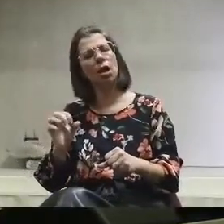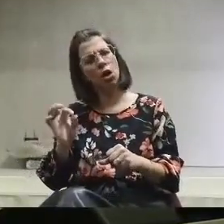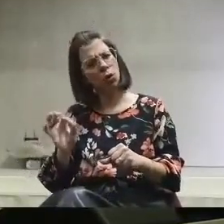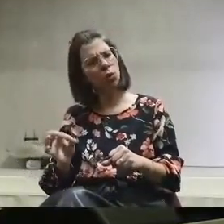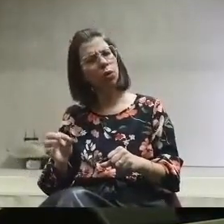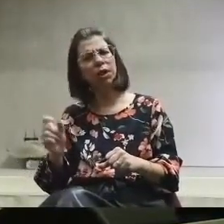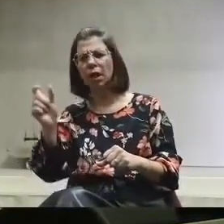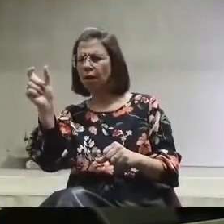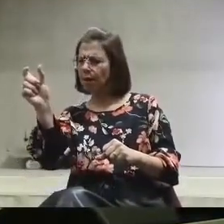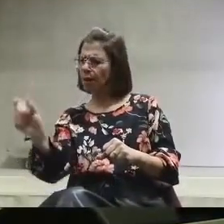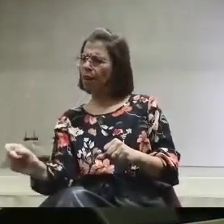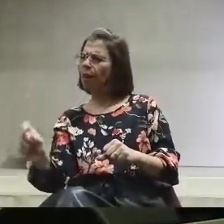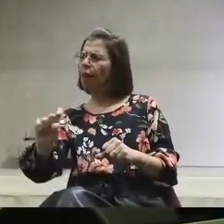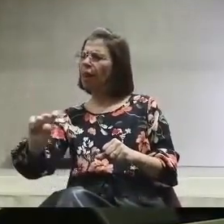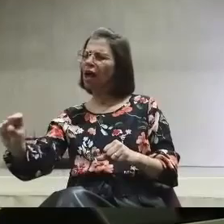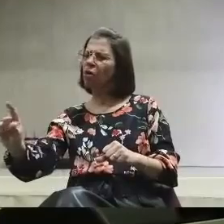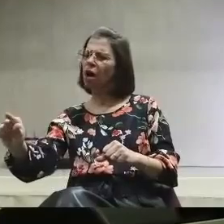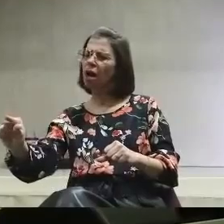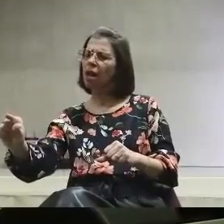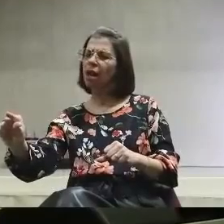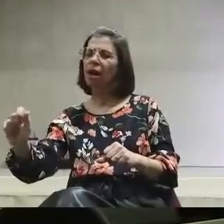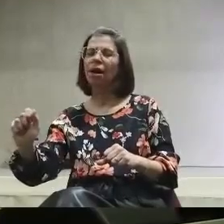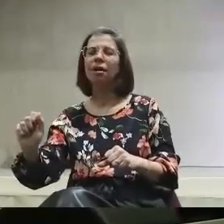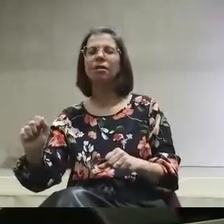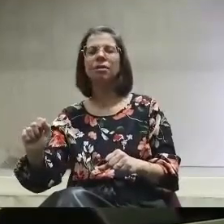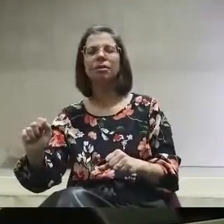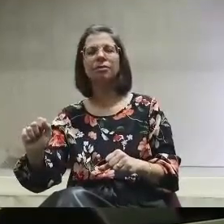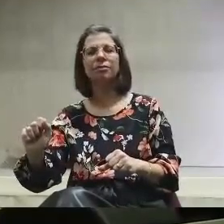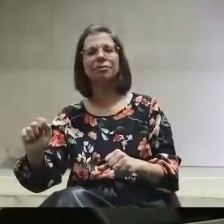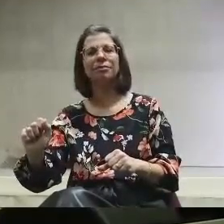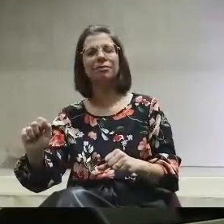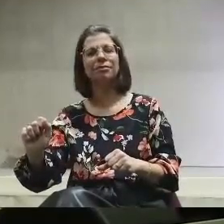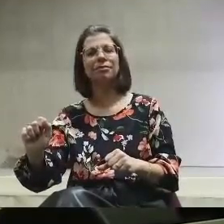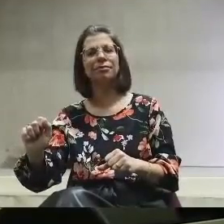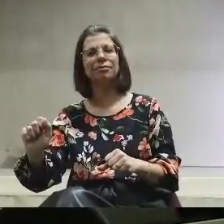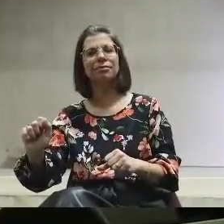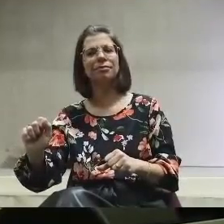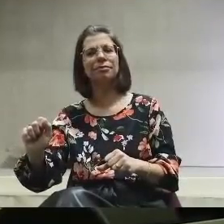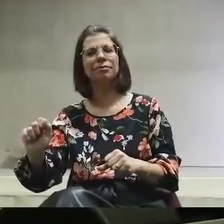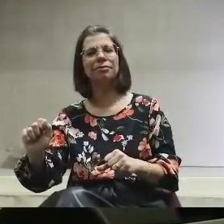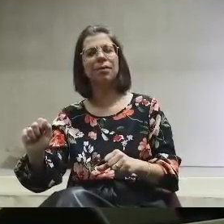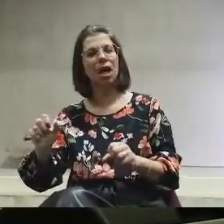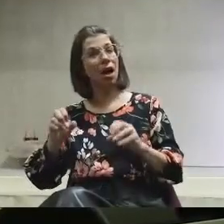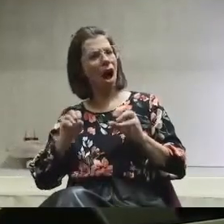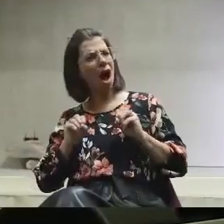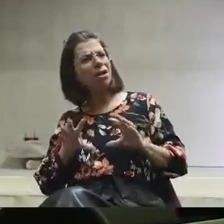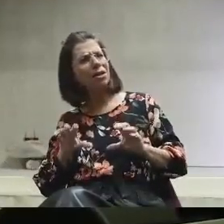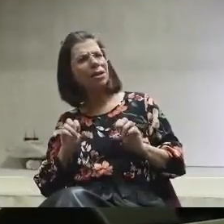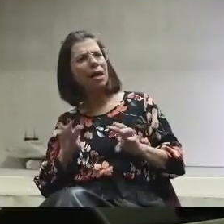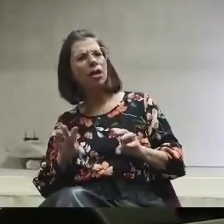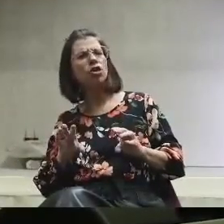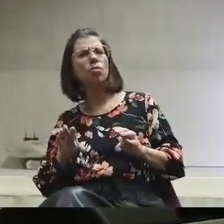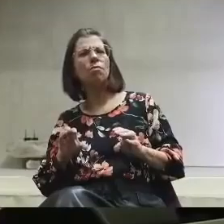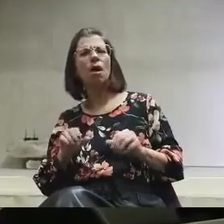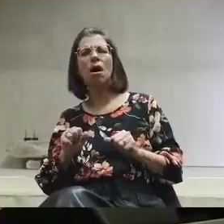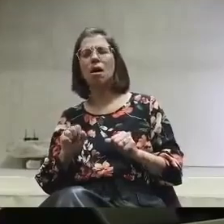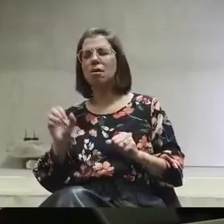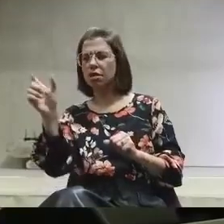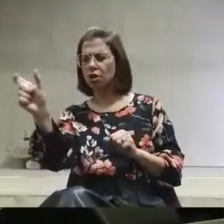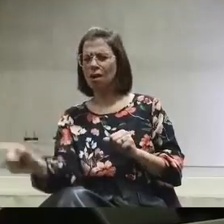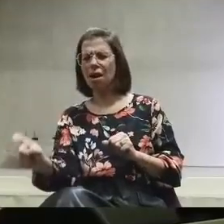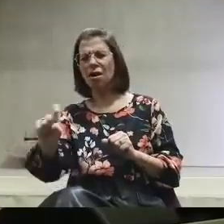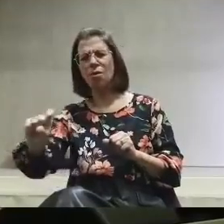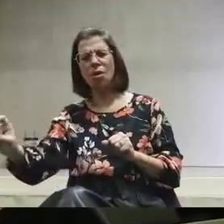bien, je ne parle pas du bois, je parle du message de la croix. Je parle de l'œuvre de la